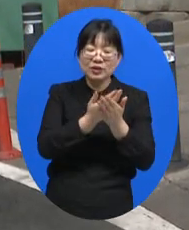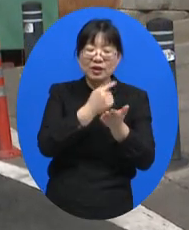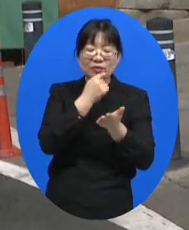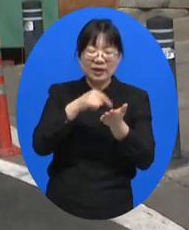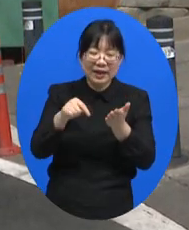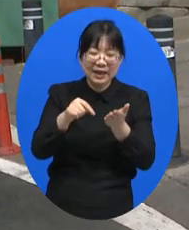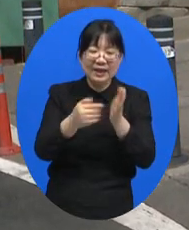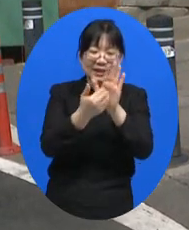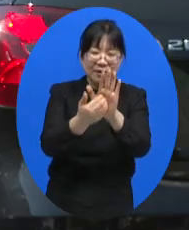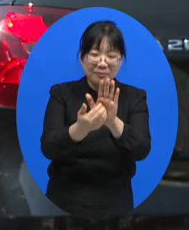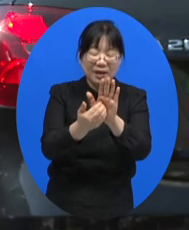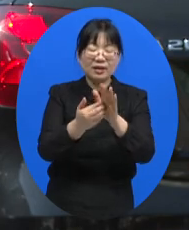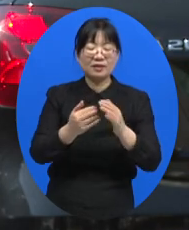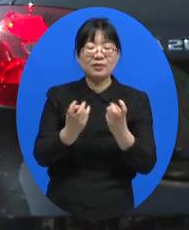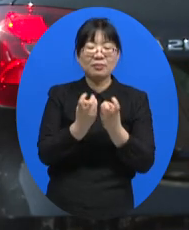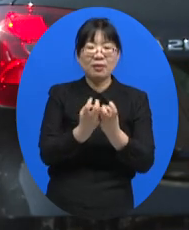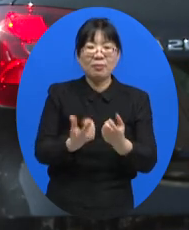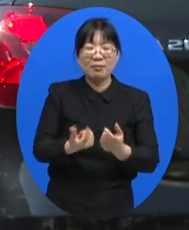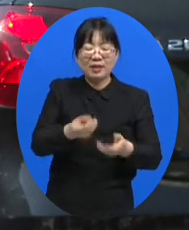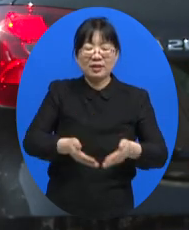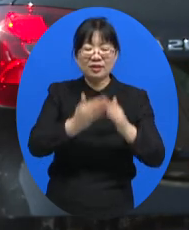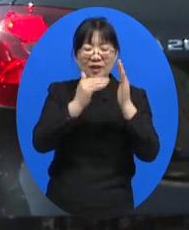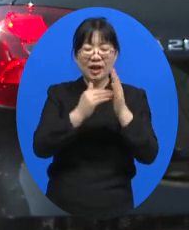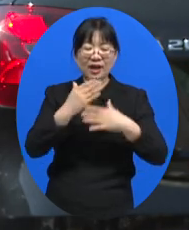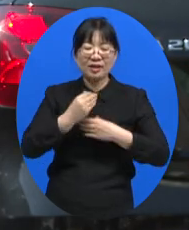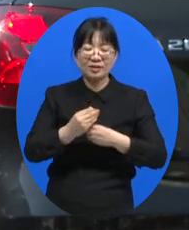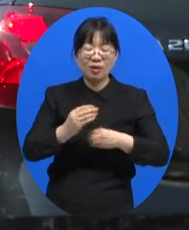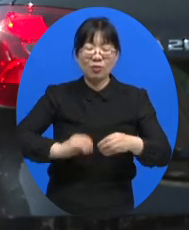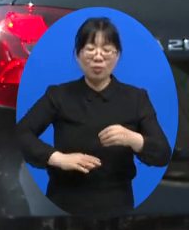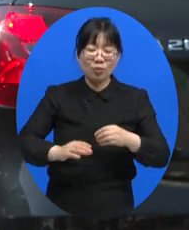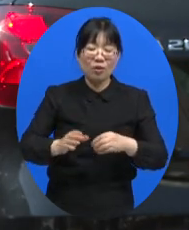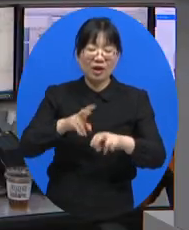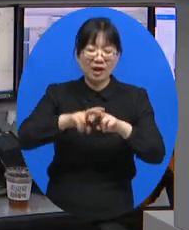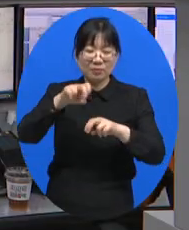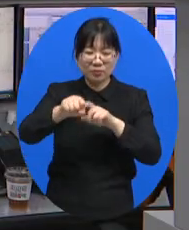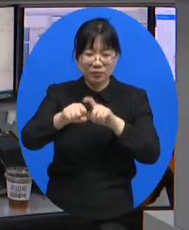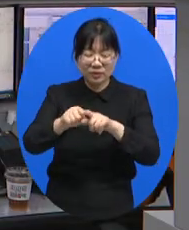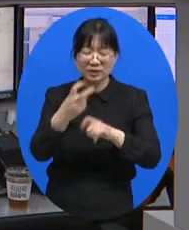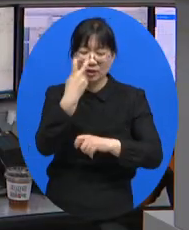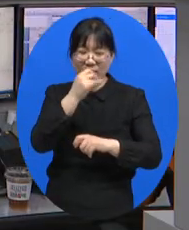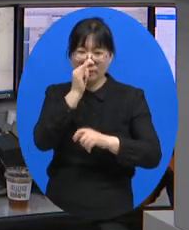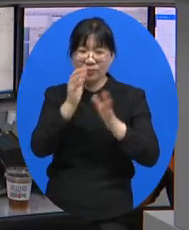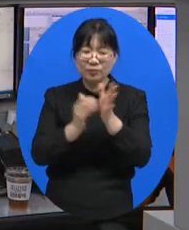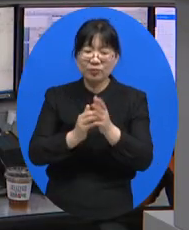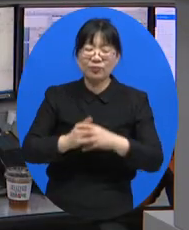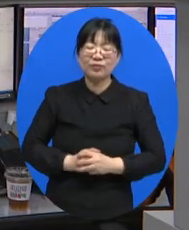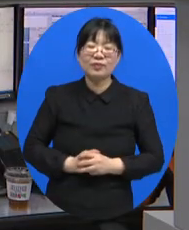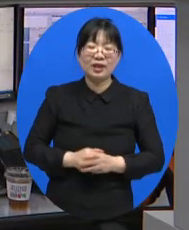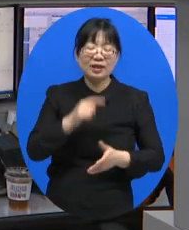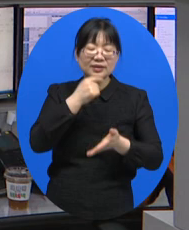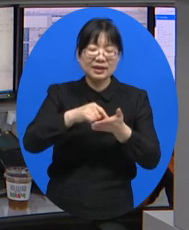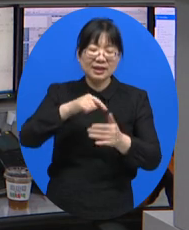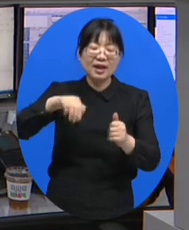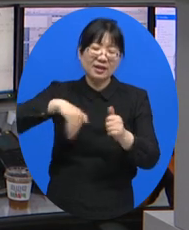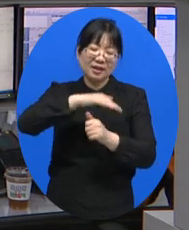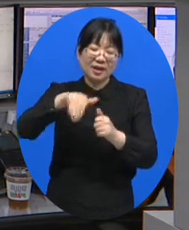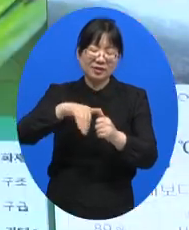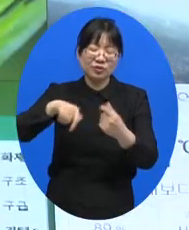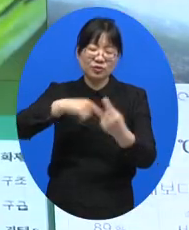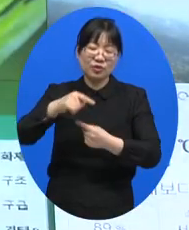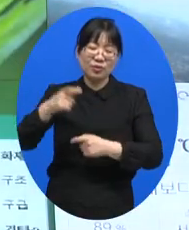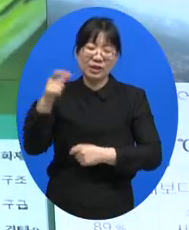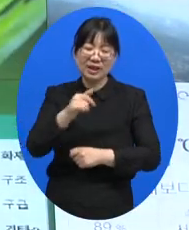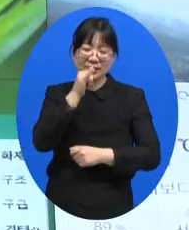중대재해 예방 대응 계획을 조속히 수립하고 안전보건 확보 의무사항 이행 여부를 점검하는 한편 재난 상황실 운영을